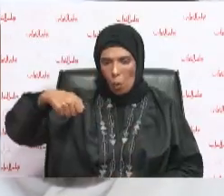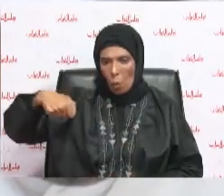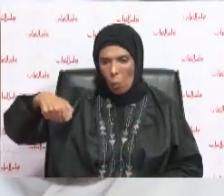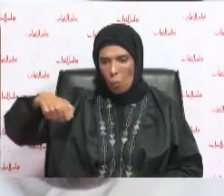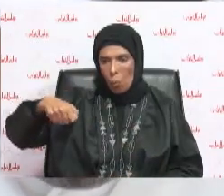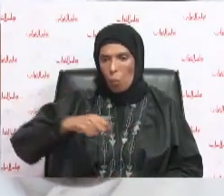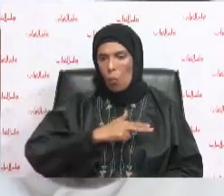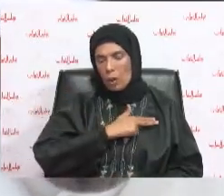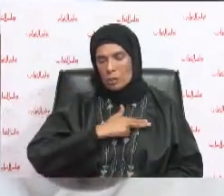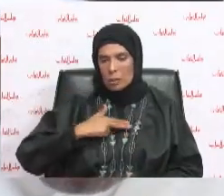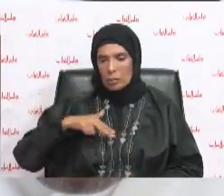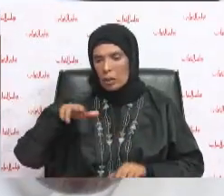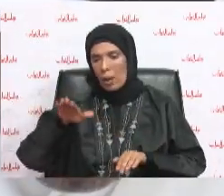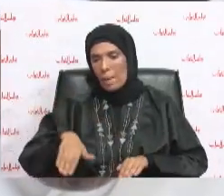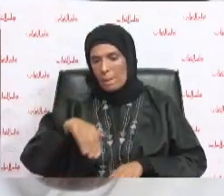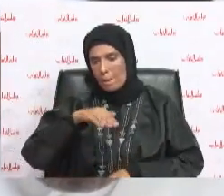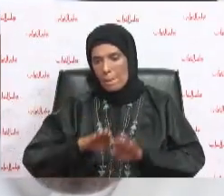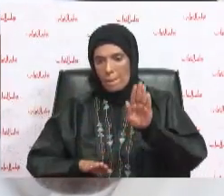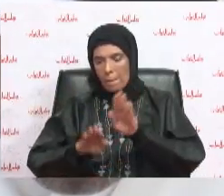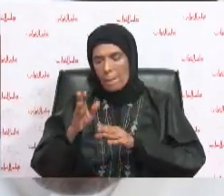التشريعية والسلطة التنفيذية